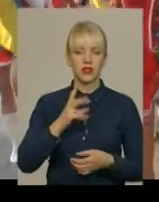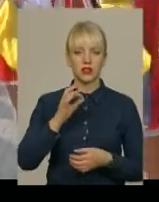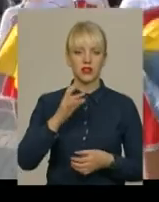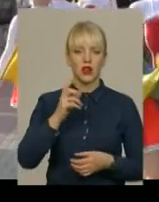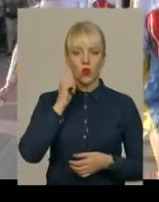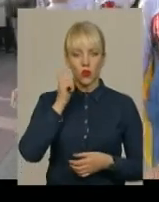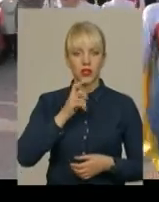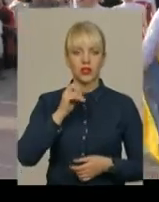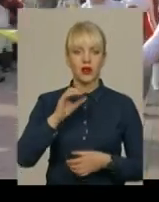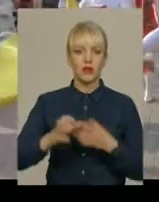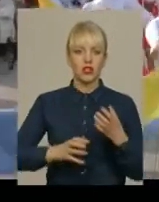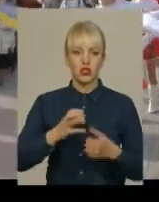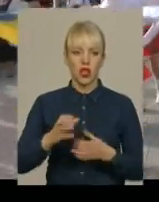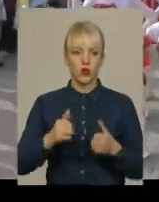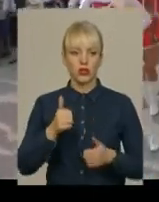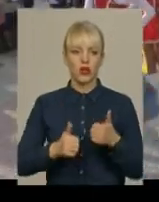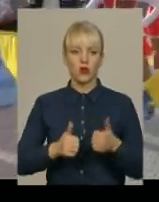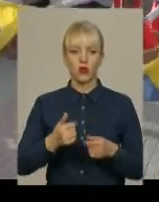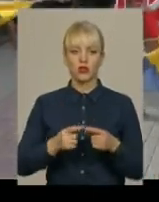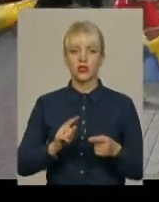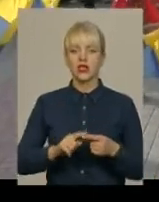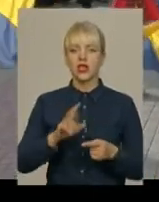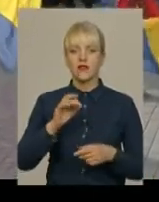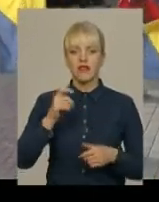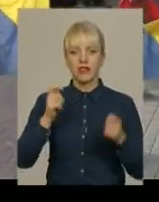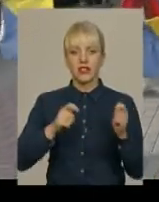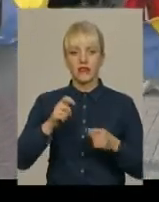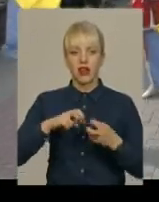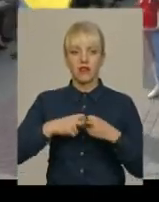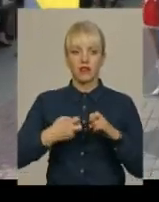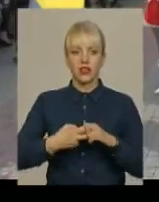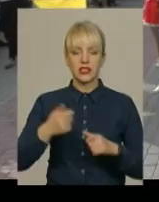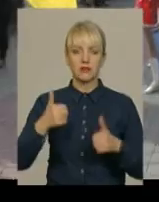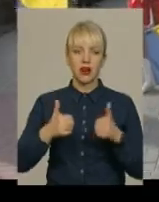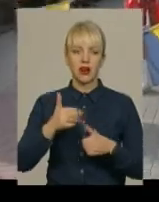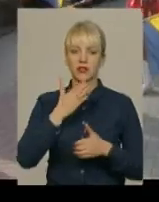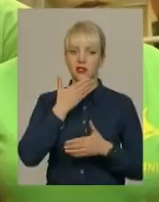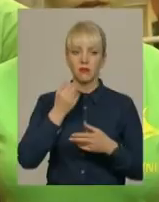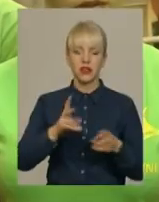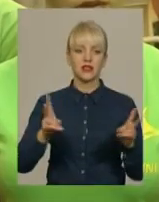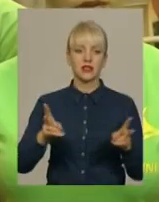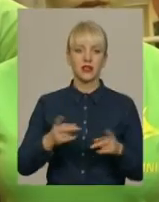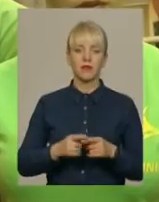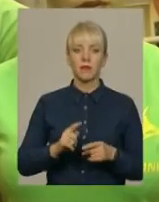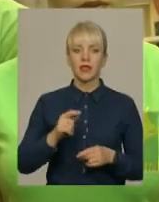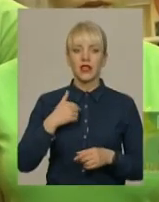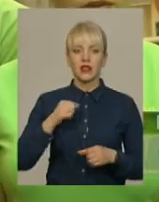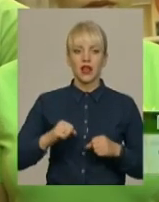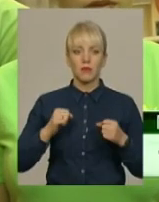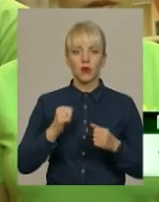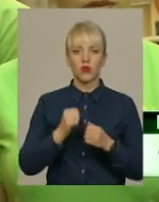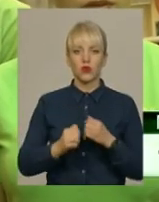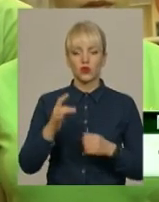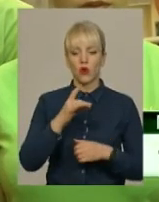міжнародних конкурсах і змаганнях з мажорет-спорту. На фестивалі у Франківську, кажуть дівчата, змагатися їм немає з ким. Намагаємося кожного року з